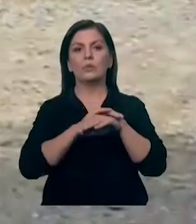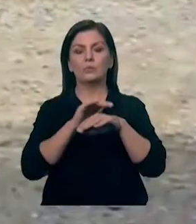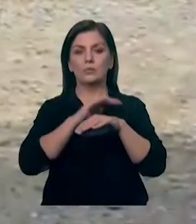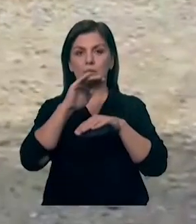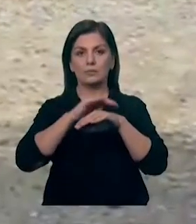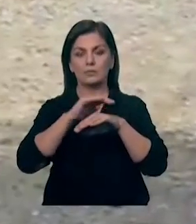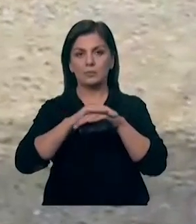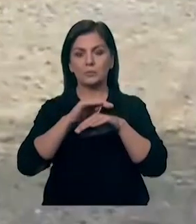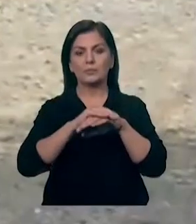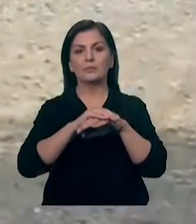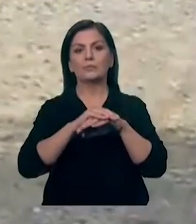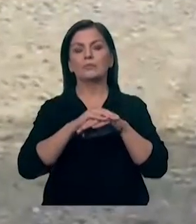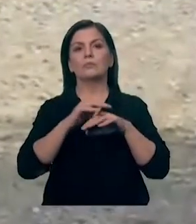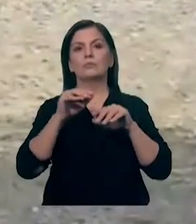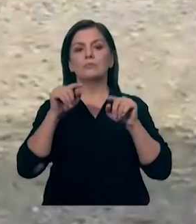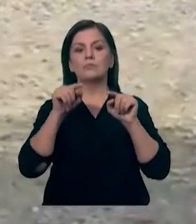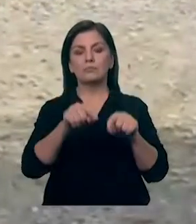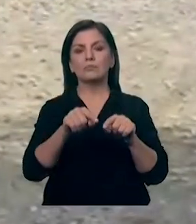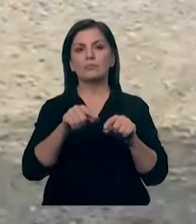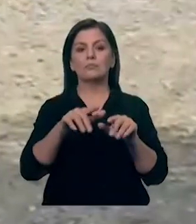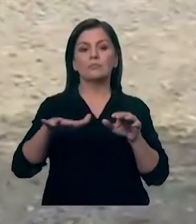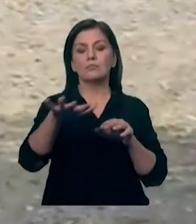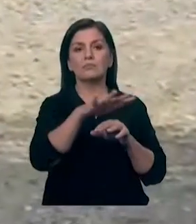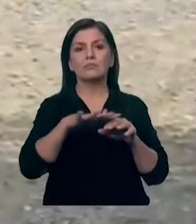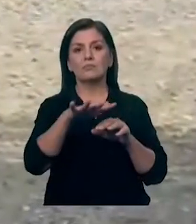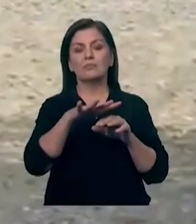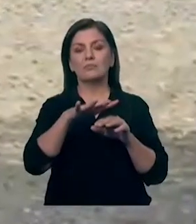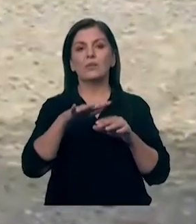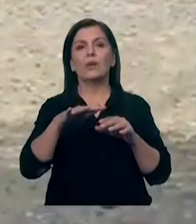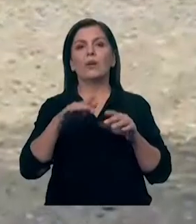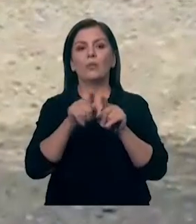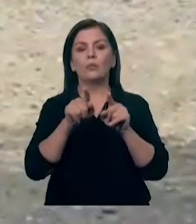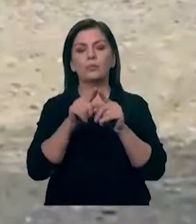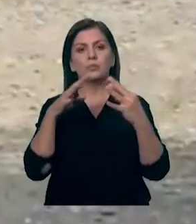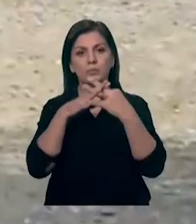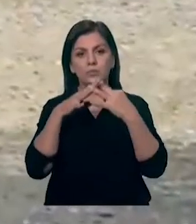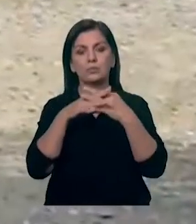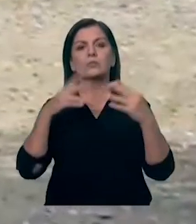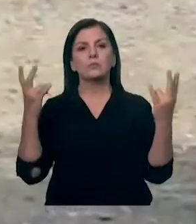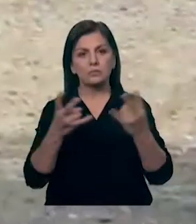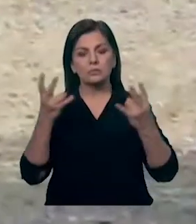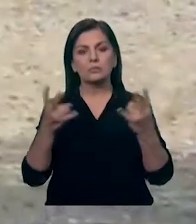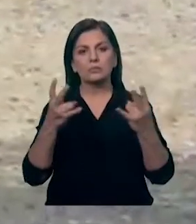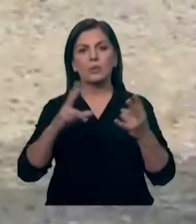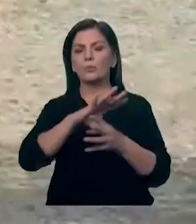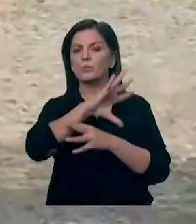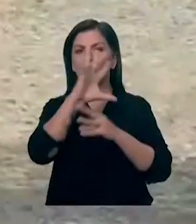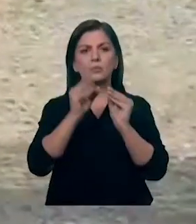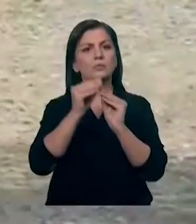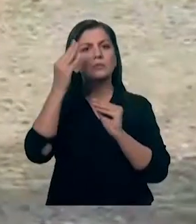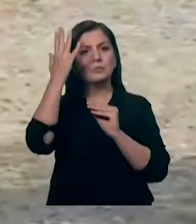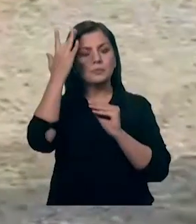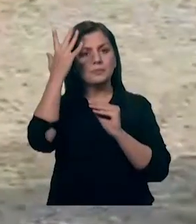Həm ön cəbhədə, həm də arxa cəbhədə mübarizələrimiz davam edir, döyüşümüz davam edir. Bütün mənalarda və